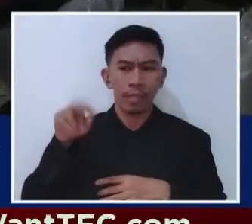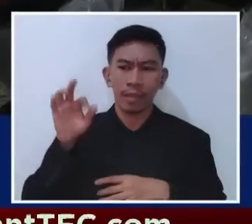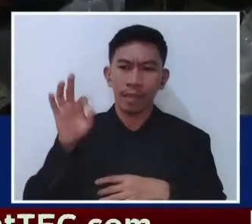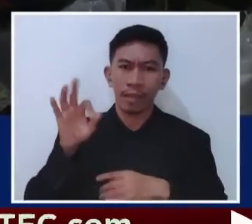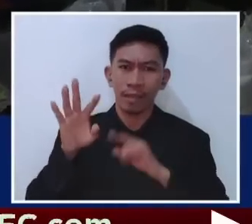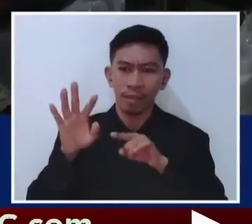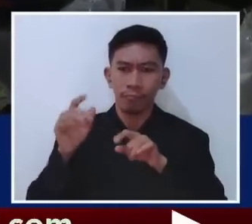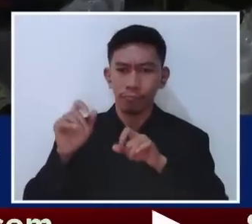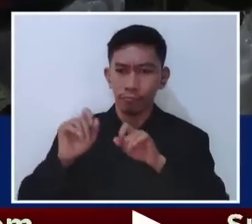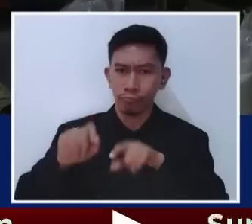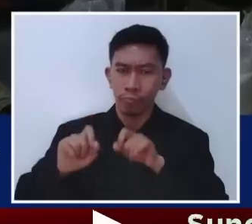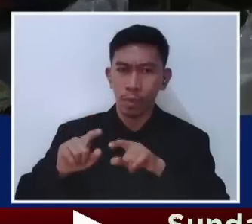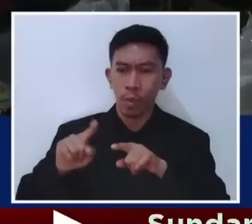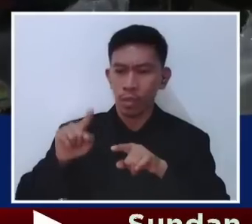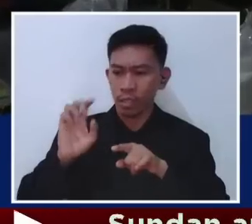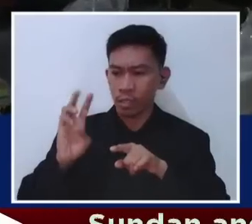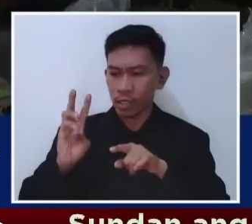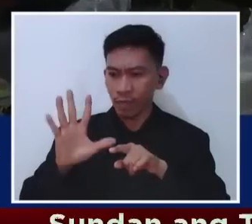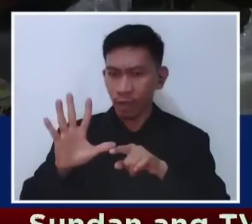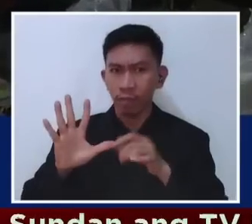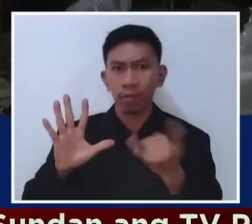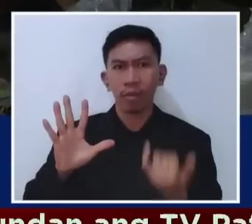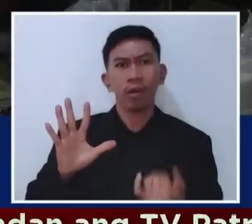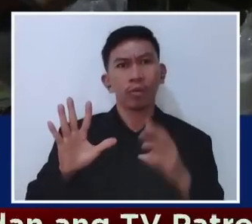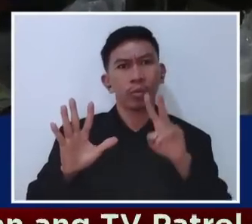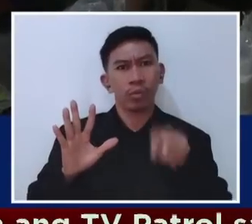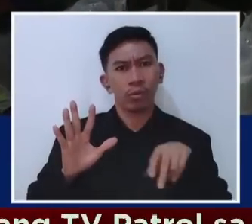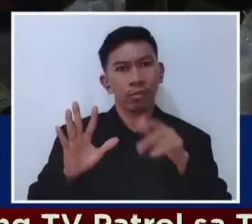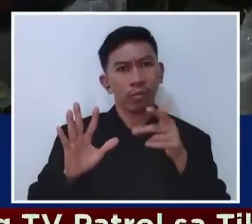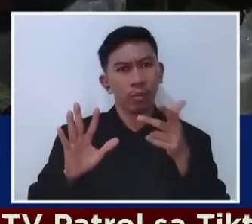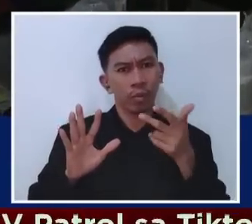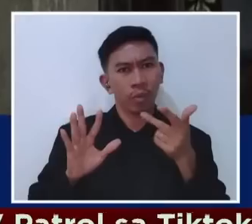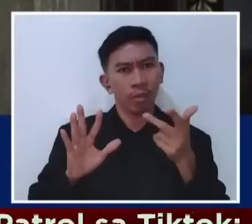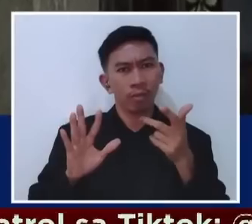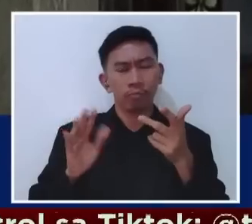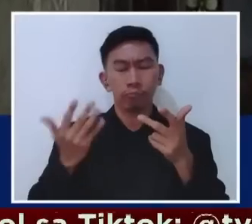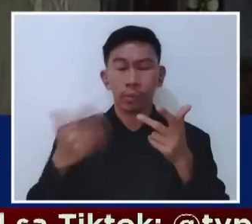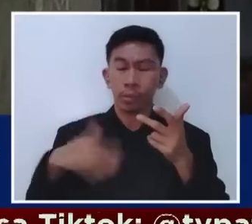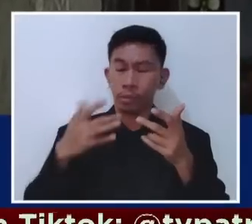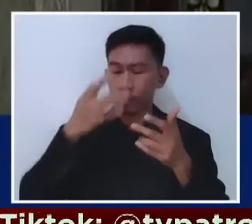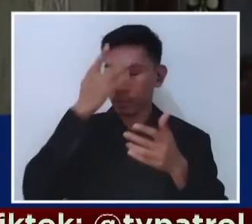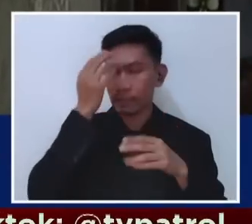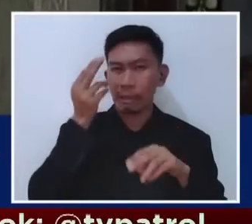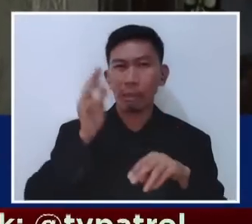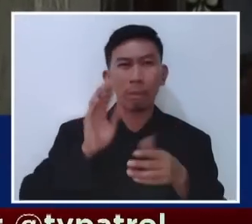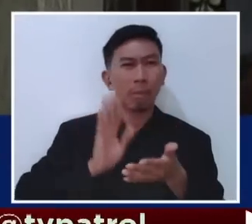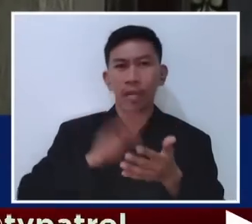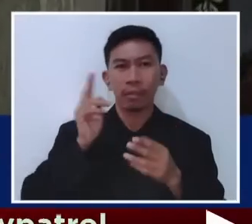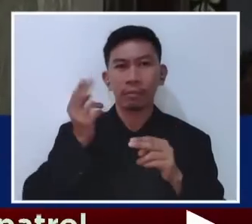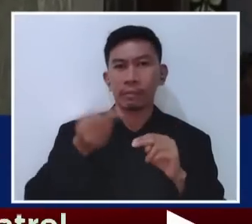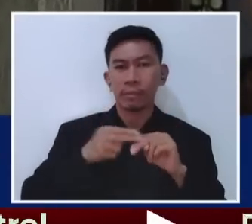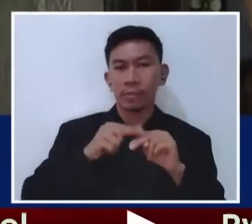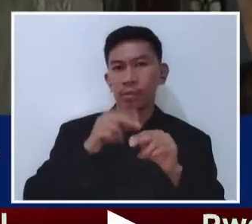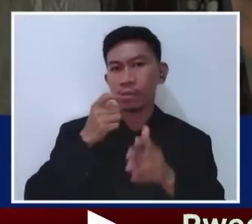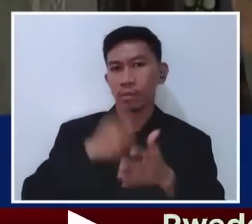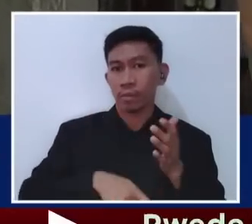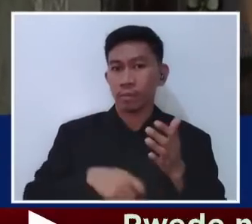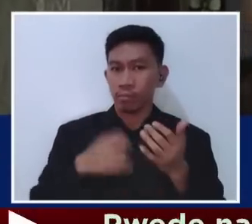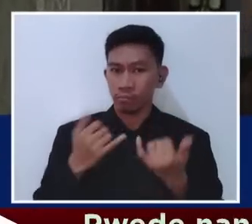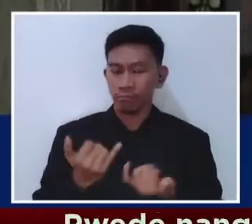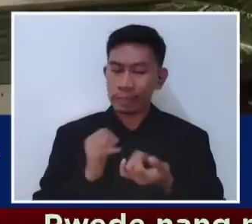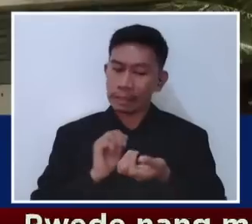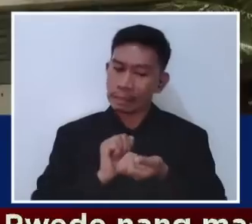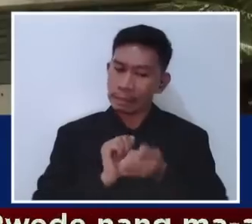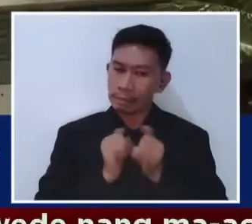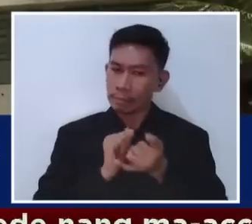ngayon, 2023, ang laki ng tinaas talaga. Sobrang taas. Siyempre nag-a-adjust kami ng presyo, kundi malulugi